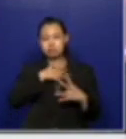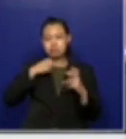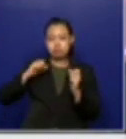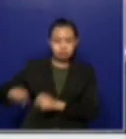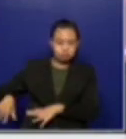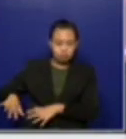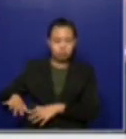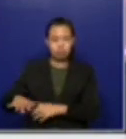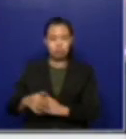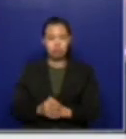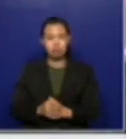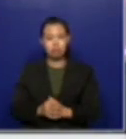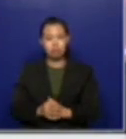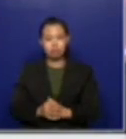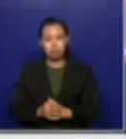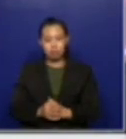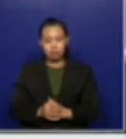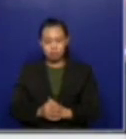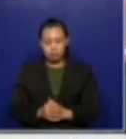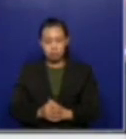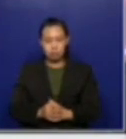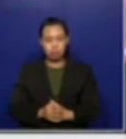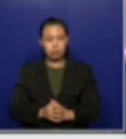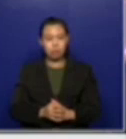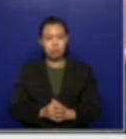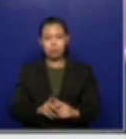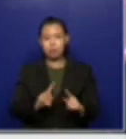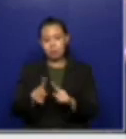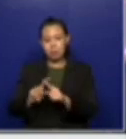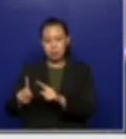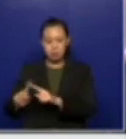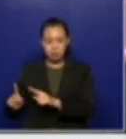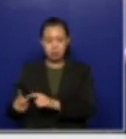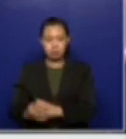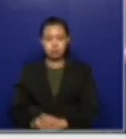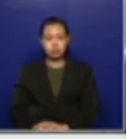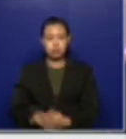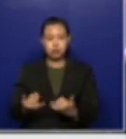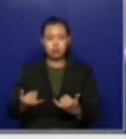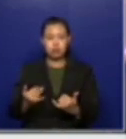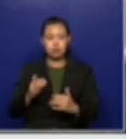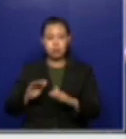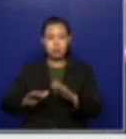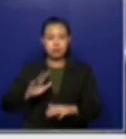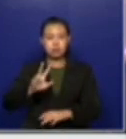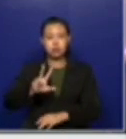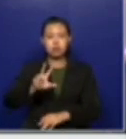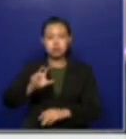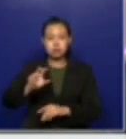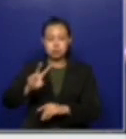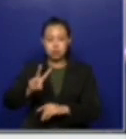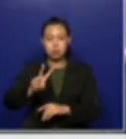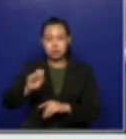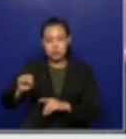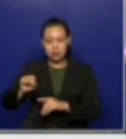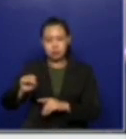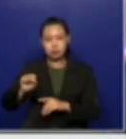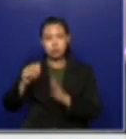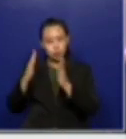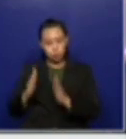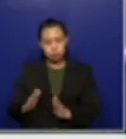ต่พระทั้ง7รูปถูกจับศึกวันนี้อยู่เหลืออยู่ 200,000 กว่าลูก 202,000 เศษส